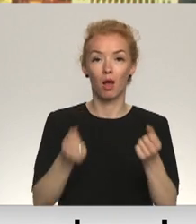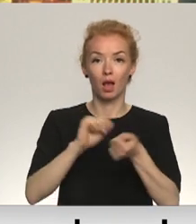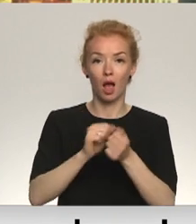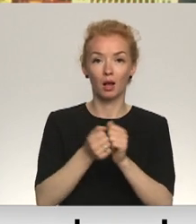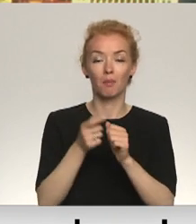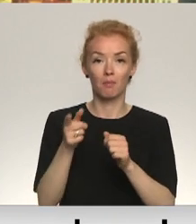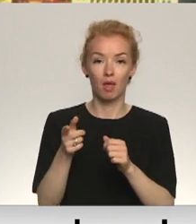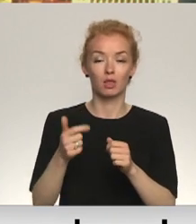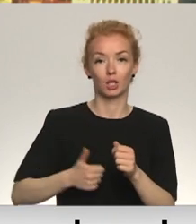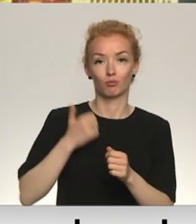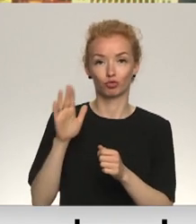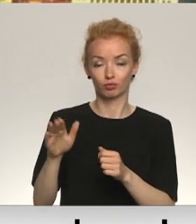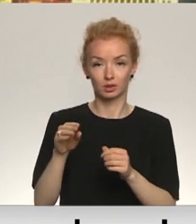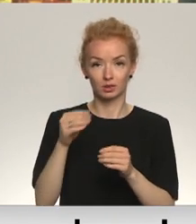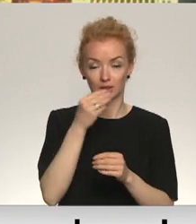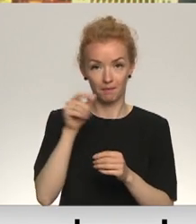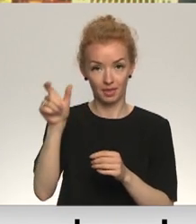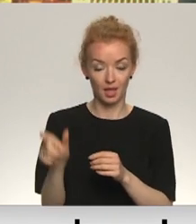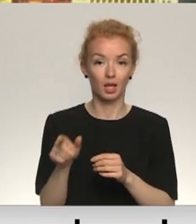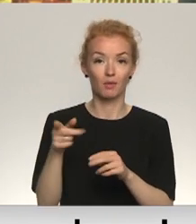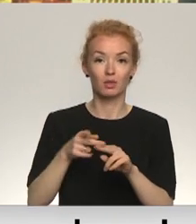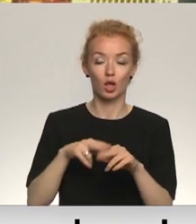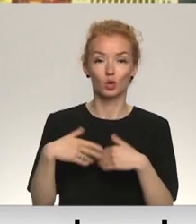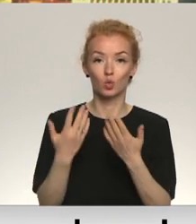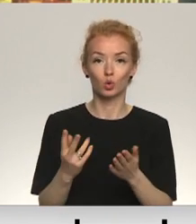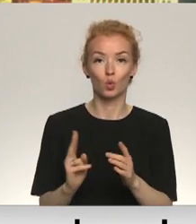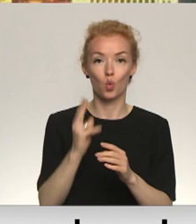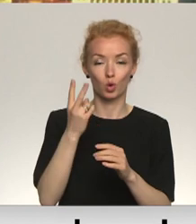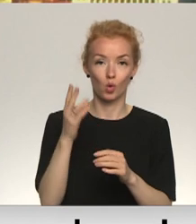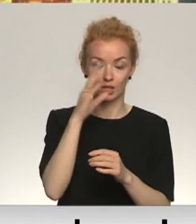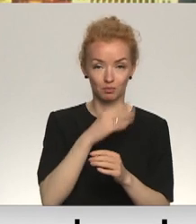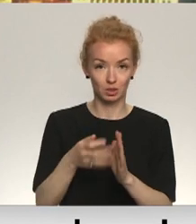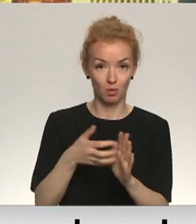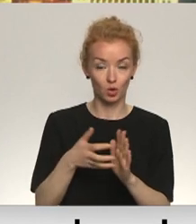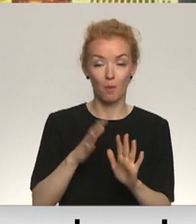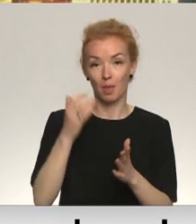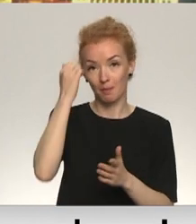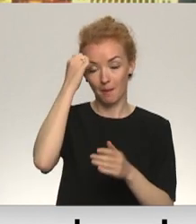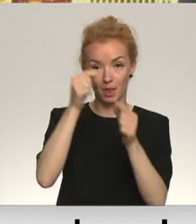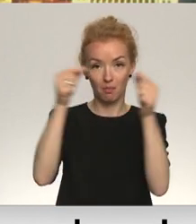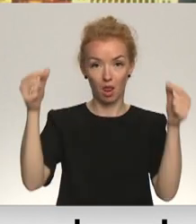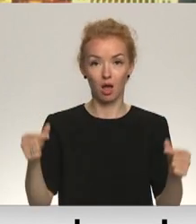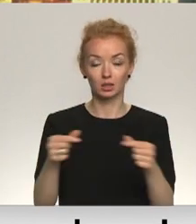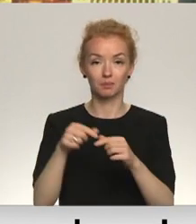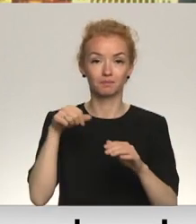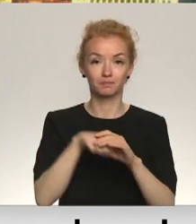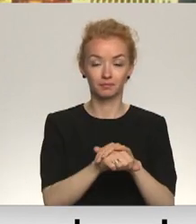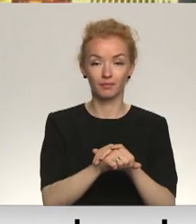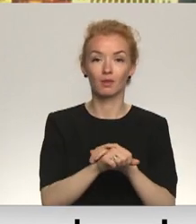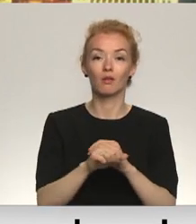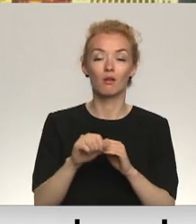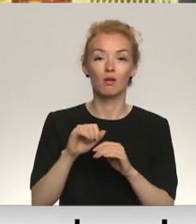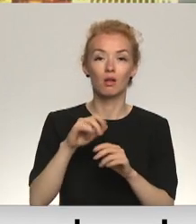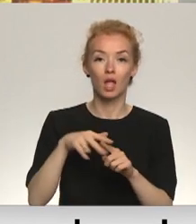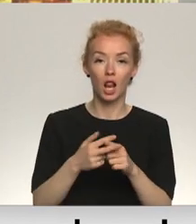palikšot pašu zemnieku īpašumā, kur soli tam atdot otru jaunu dzīvi. Savukārt piemiņas plāksne turpmāk glabāsies Jelgavas Ģedarta